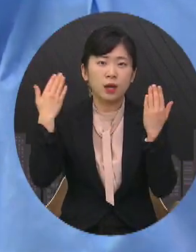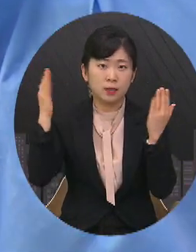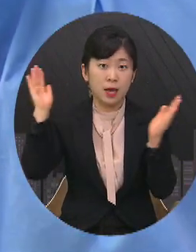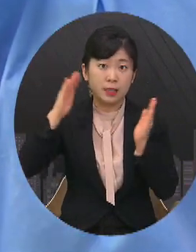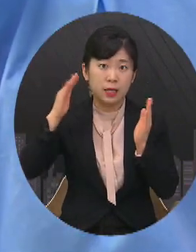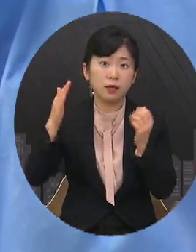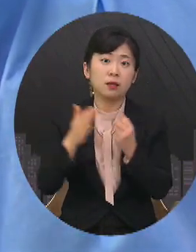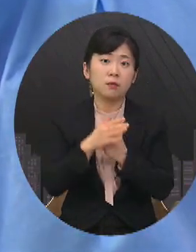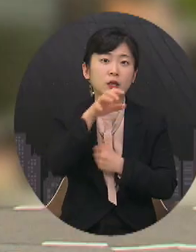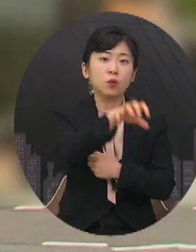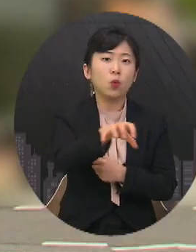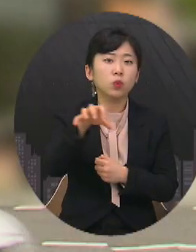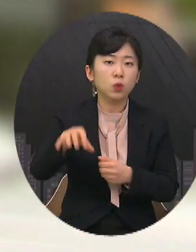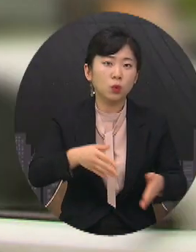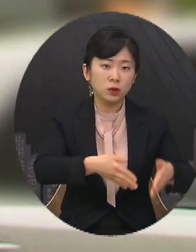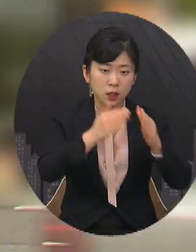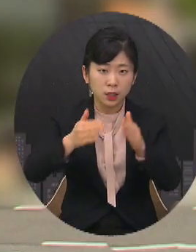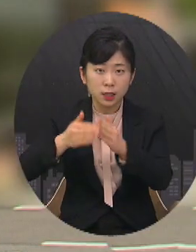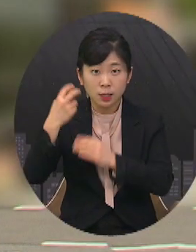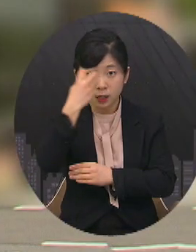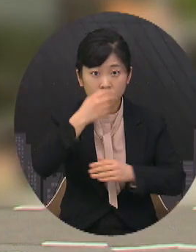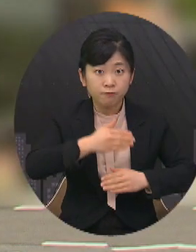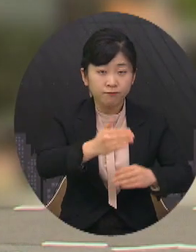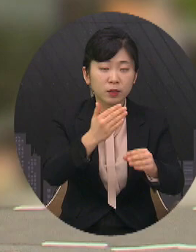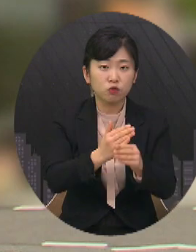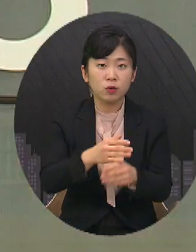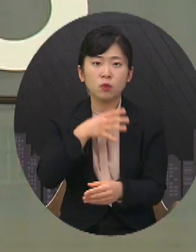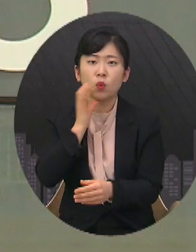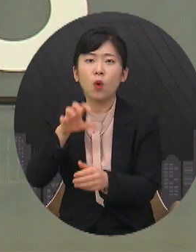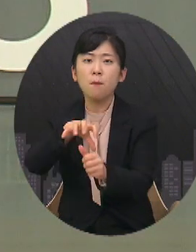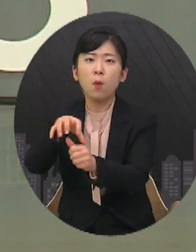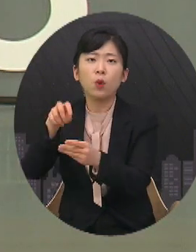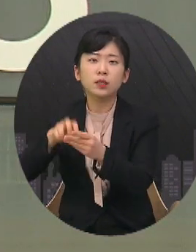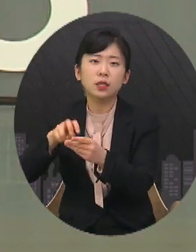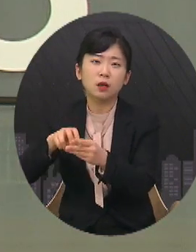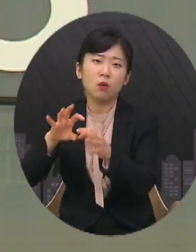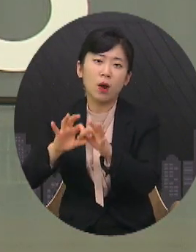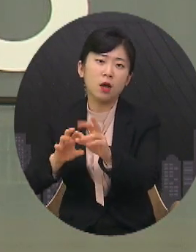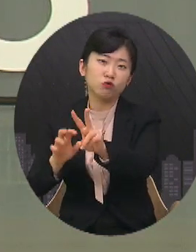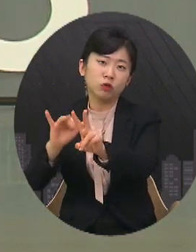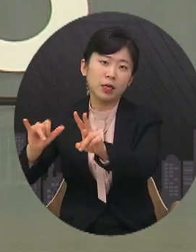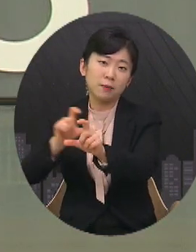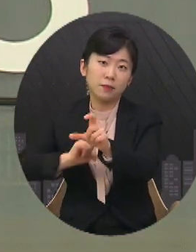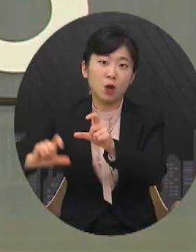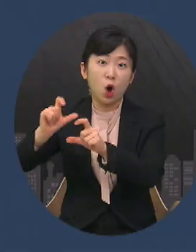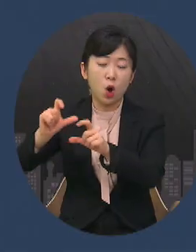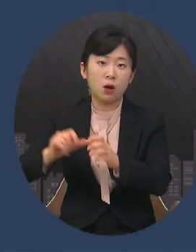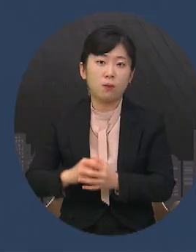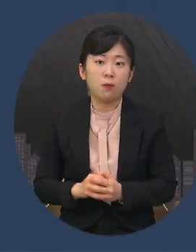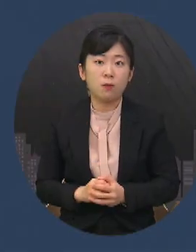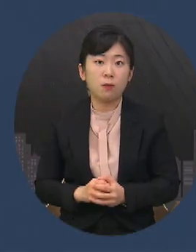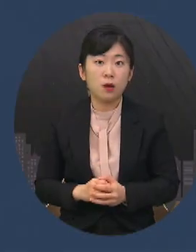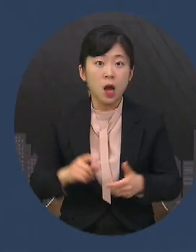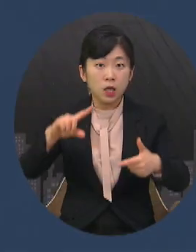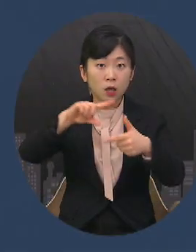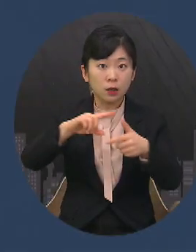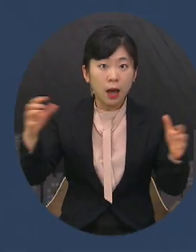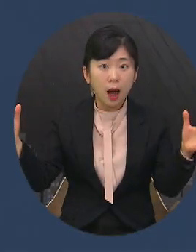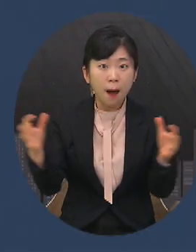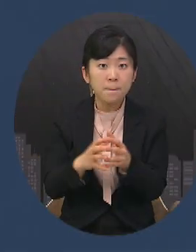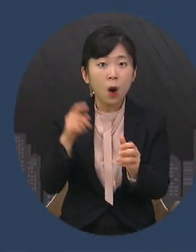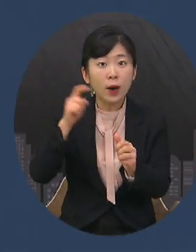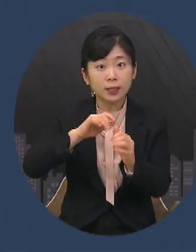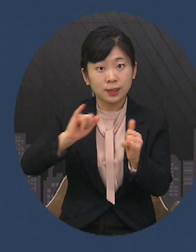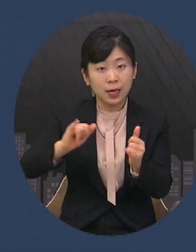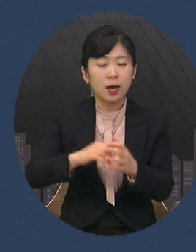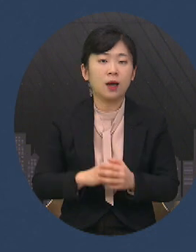선별 진료소 가 설치됐고 놓인 주간보호센터 관련도 2명 추가 됐습니다 경남 의 누적 확진 자는